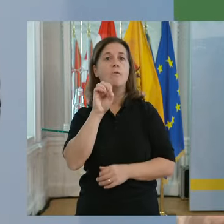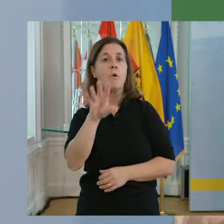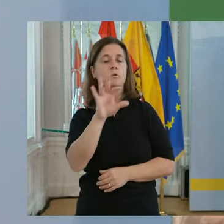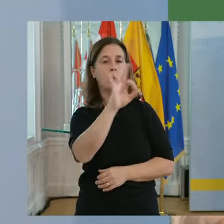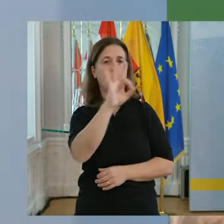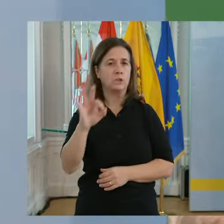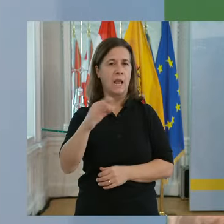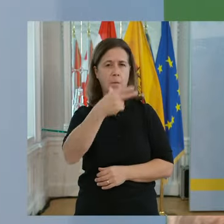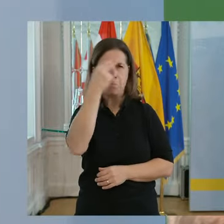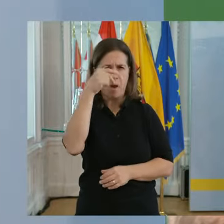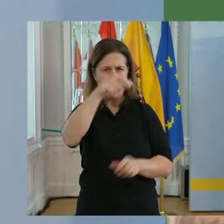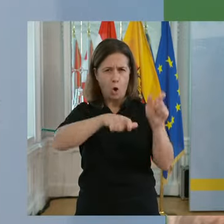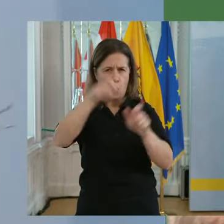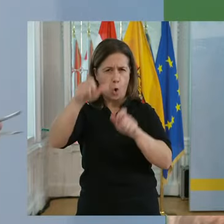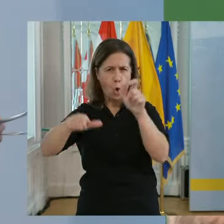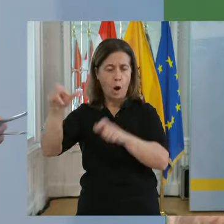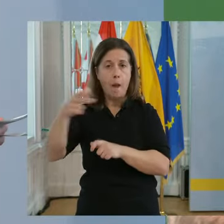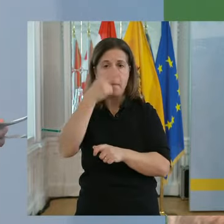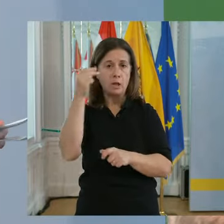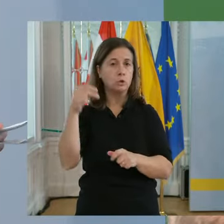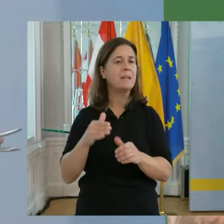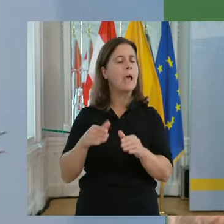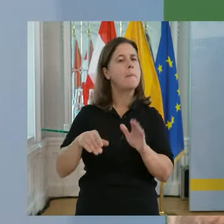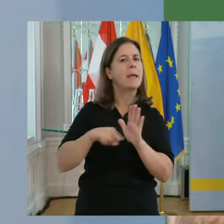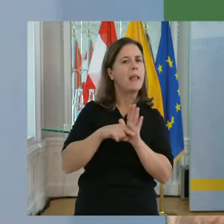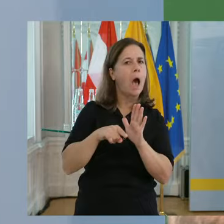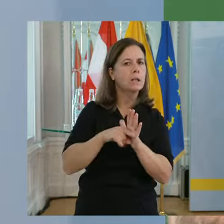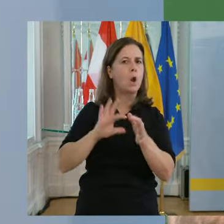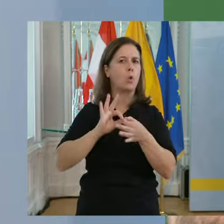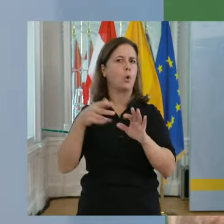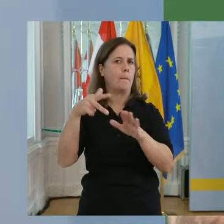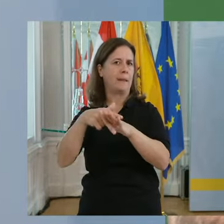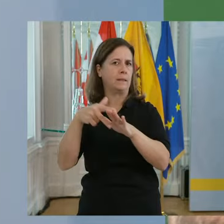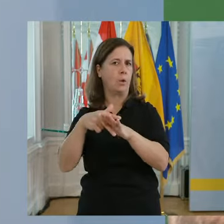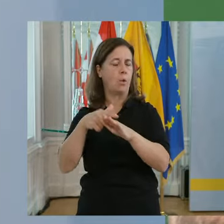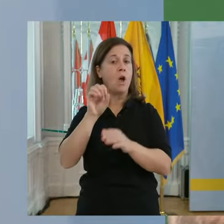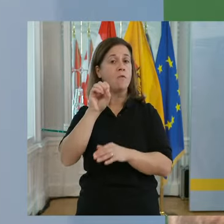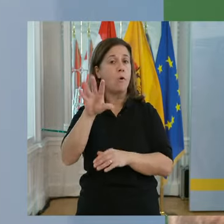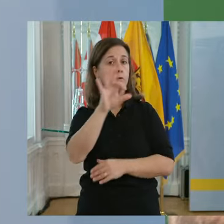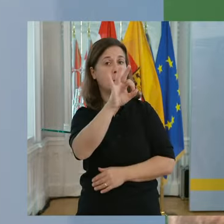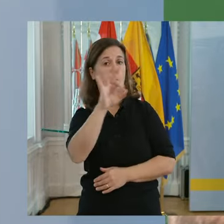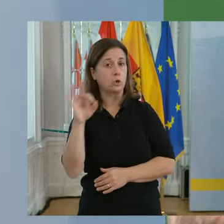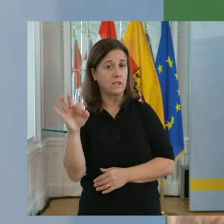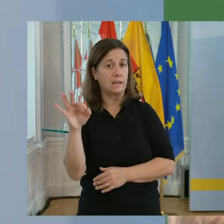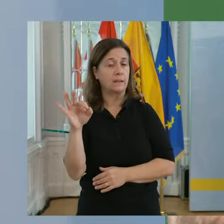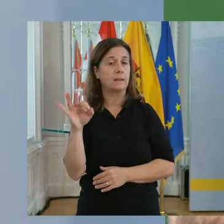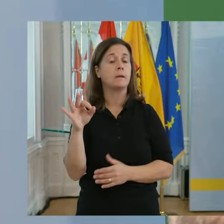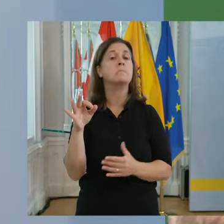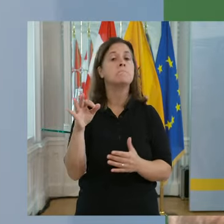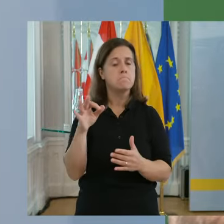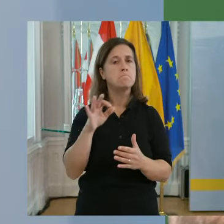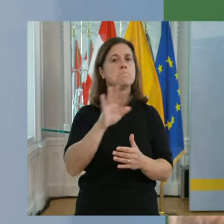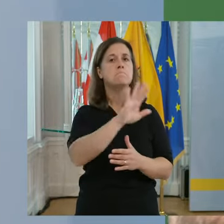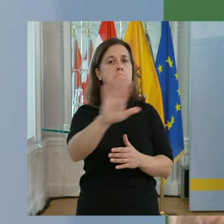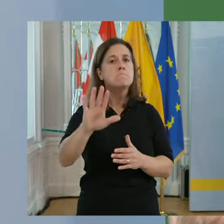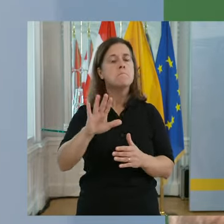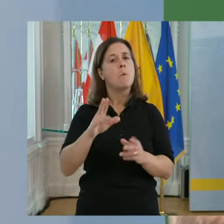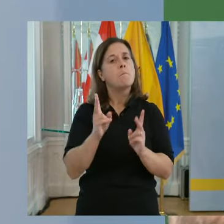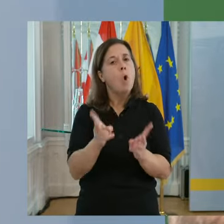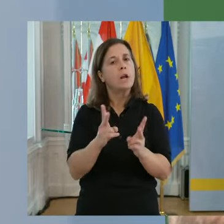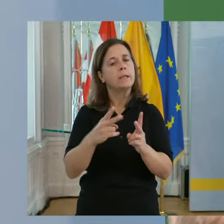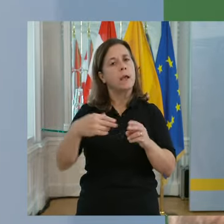15% der Bevölkerung sind Menschen mit Benachteiligungen oder Behinderungen. 15% ihrer potenziellen